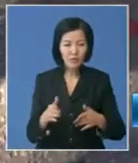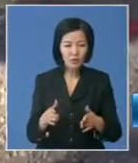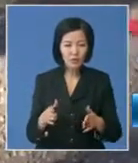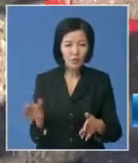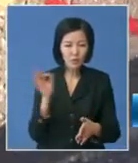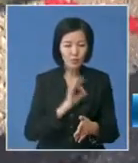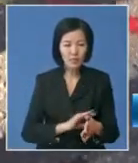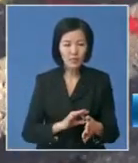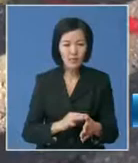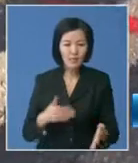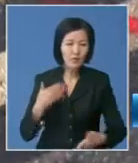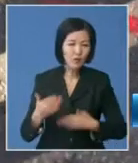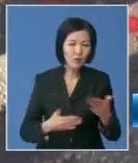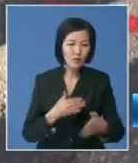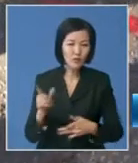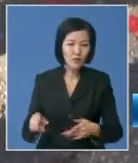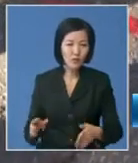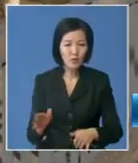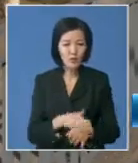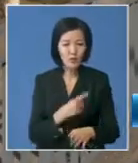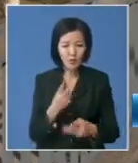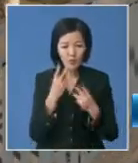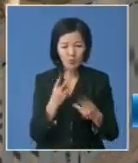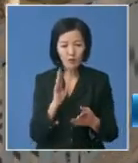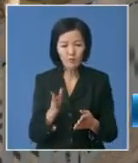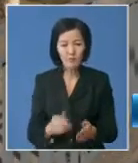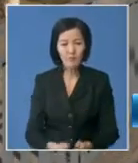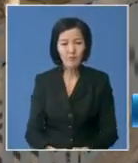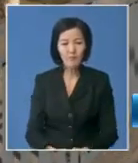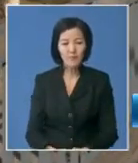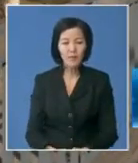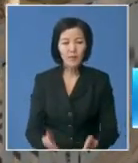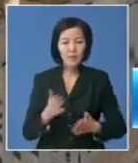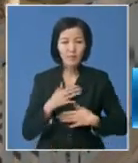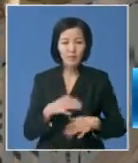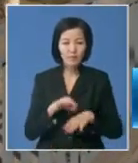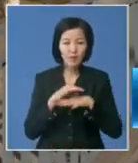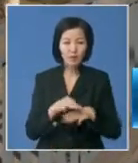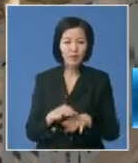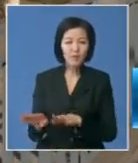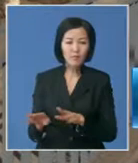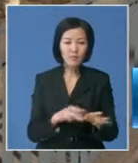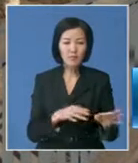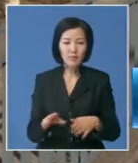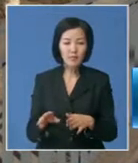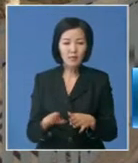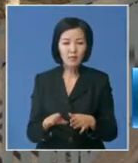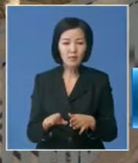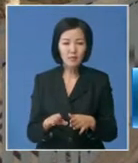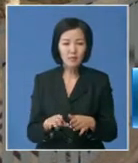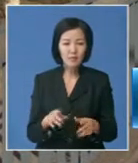участникам дорожного движения прослужат долго так ценен марса то мы проводим акцию хоукс джон хоукс резюме